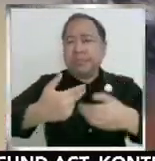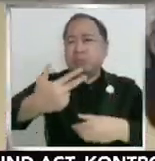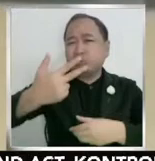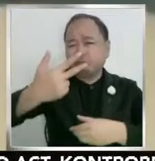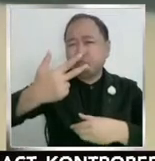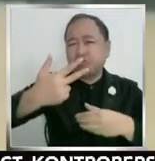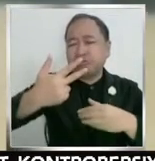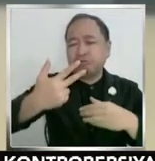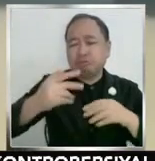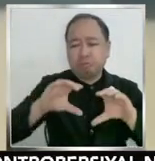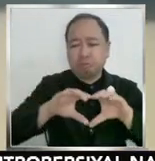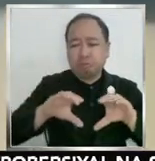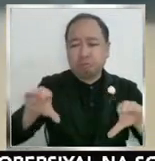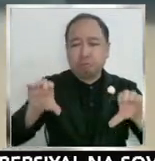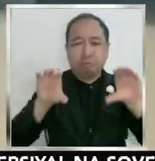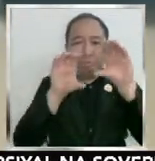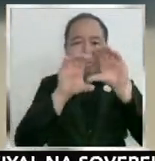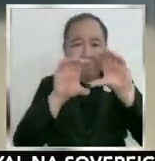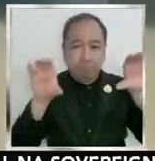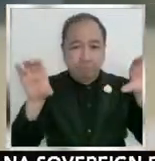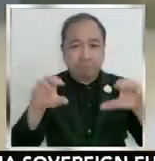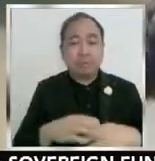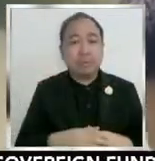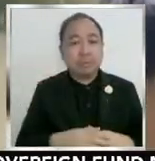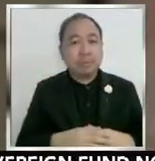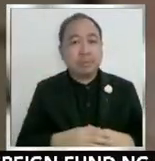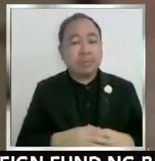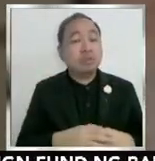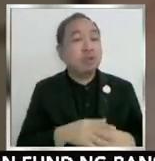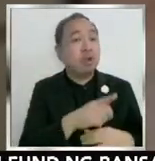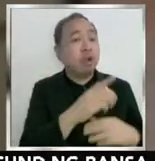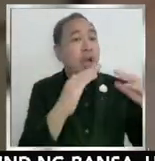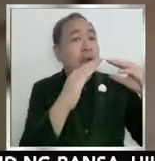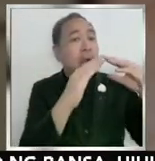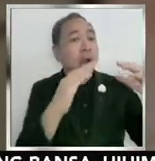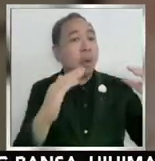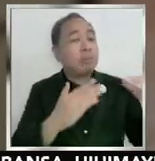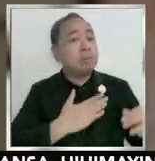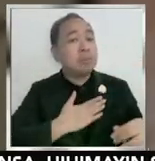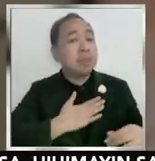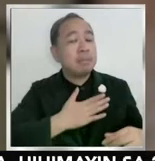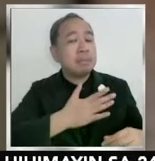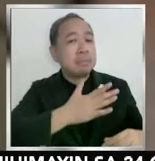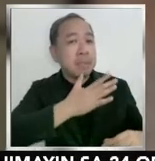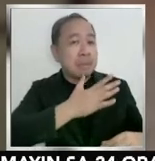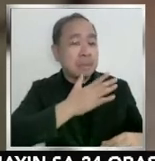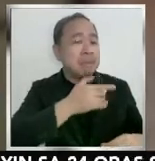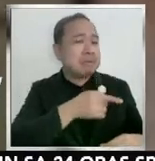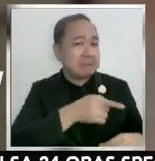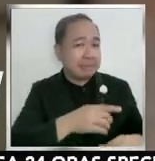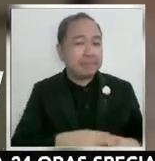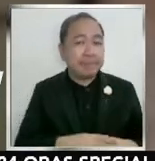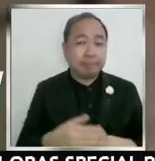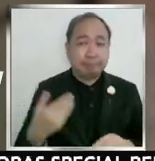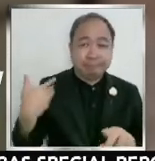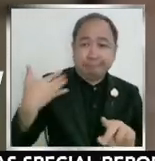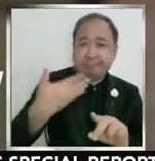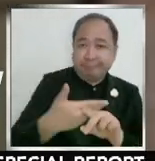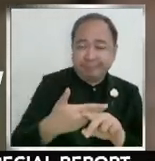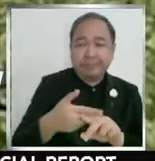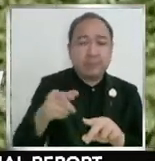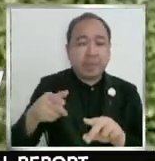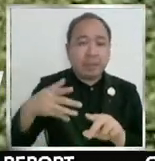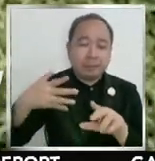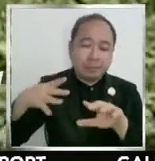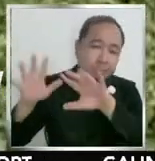Nalibog pa rin po yung bahay ng nanay namin. Nitong mga nakaraang araw, bunsod ng pananalasa ng